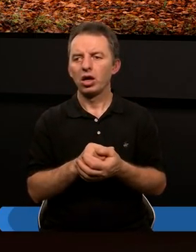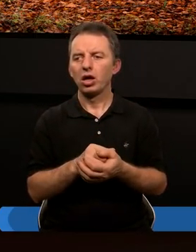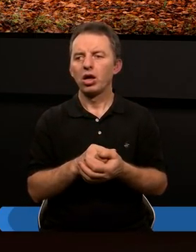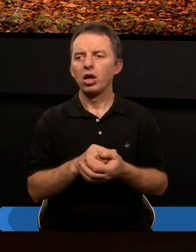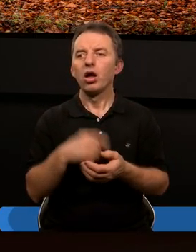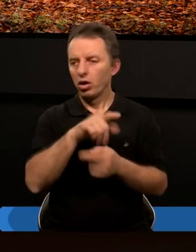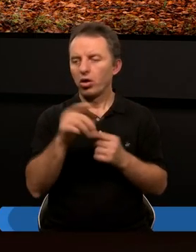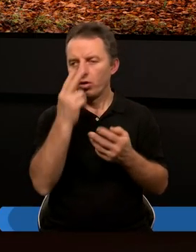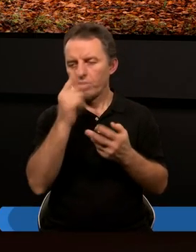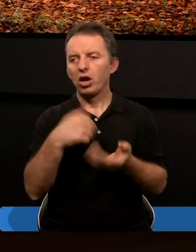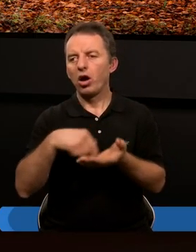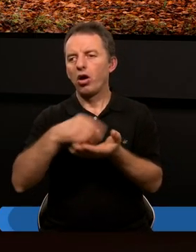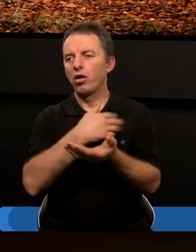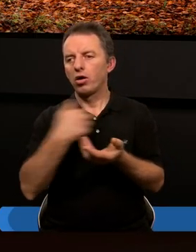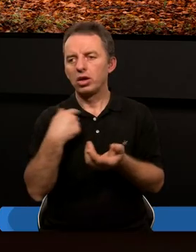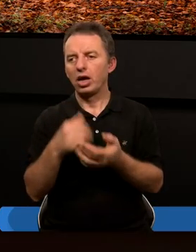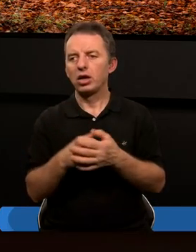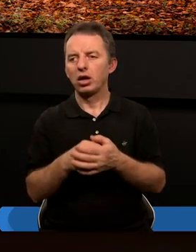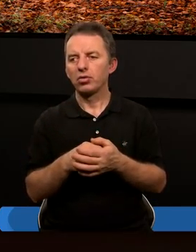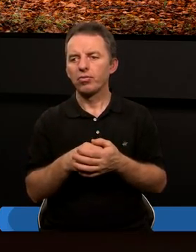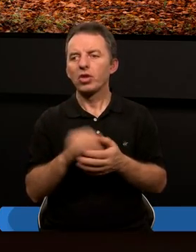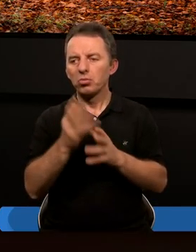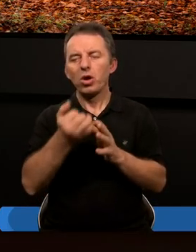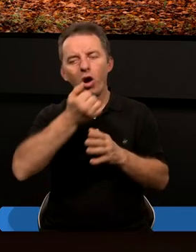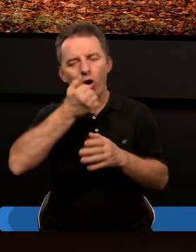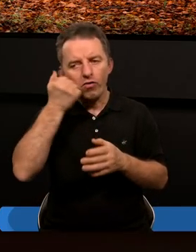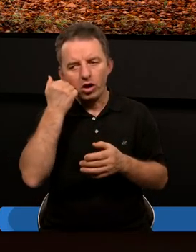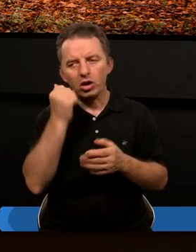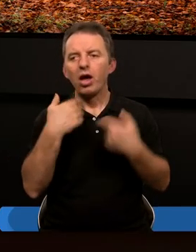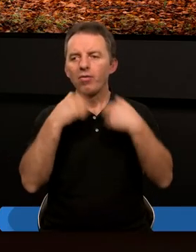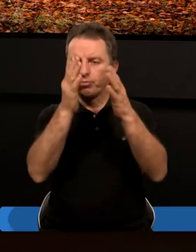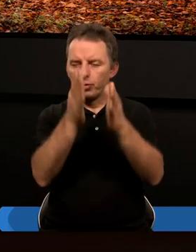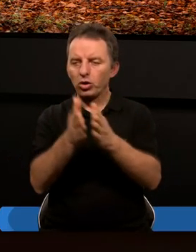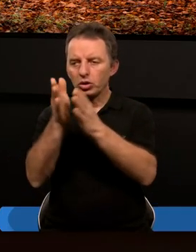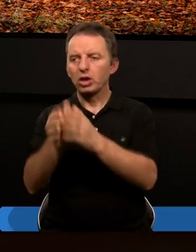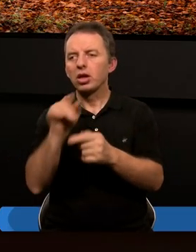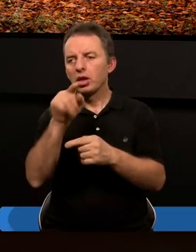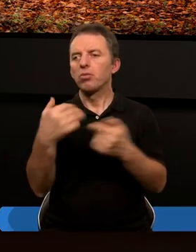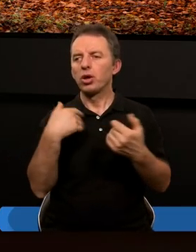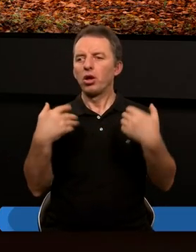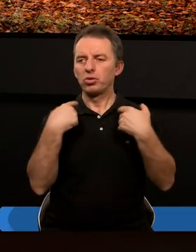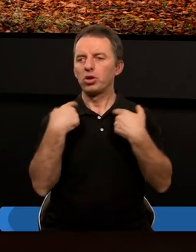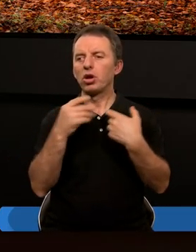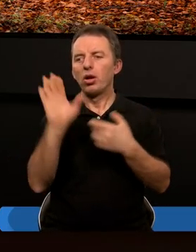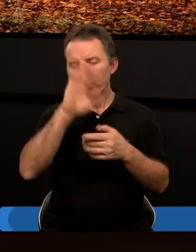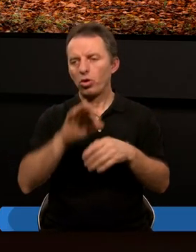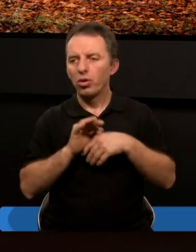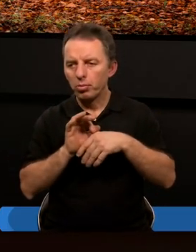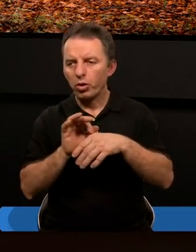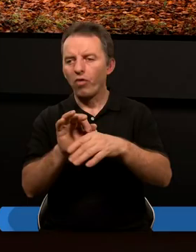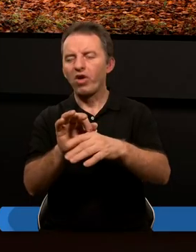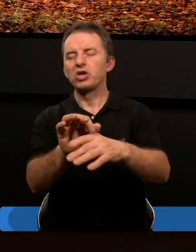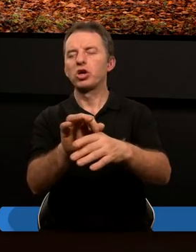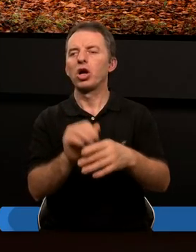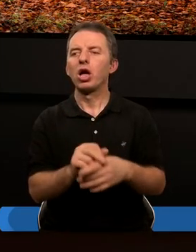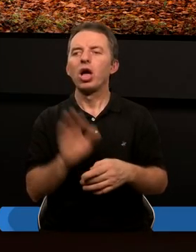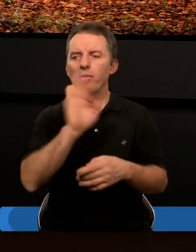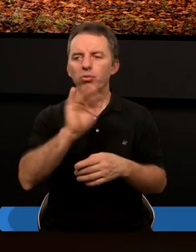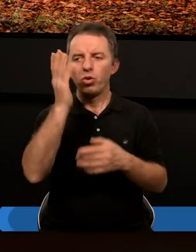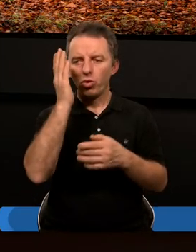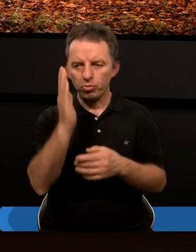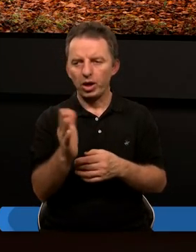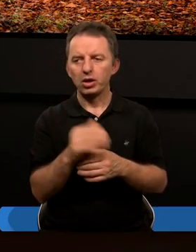też widoczne owoce. Będą też widoczne owoce w postaci tego, że będziemy żyć tak, jakby nas Bóg prowadził i